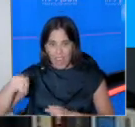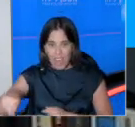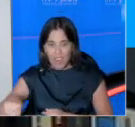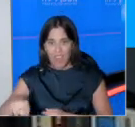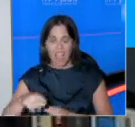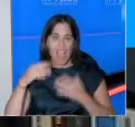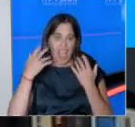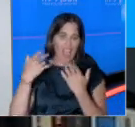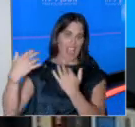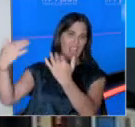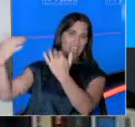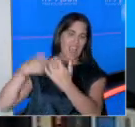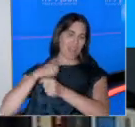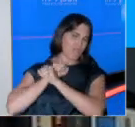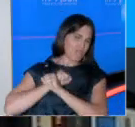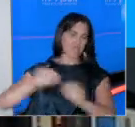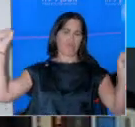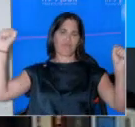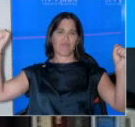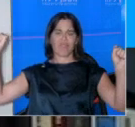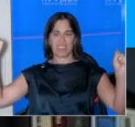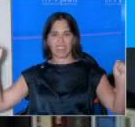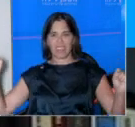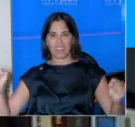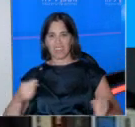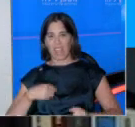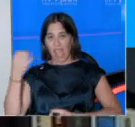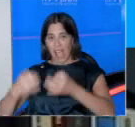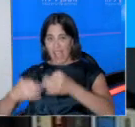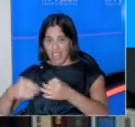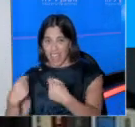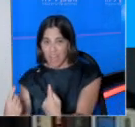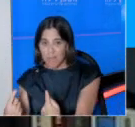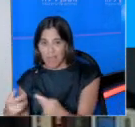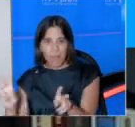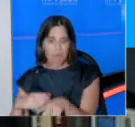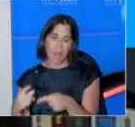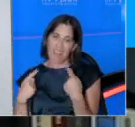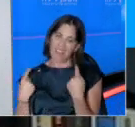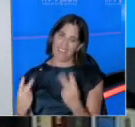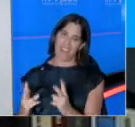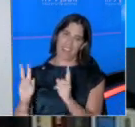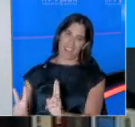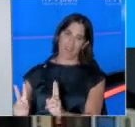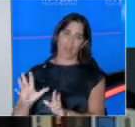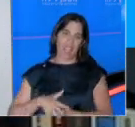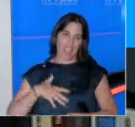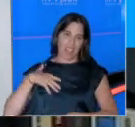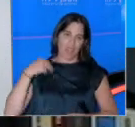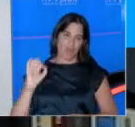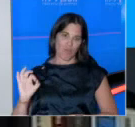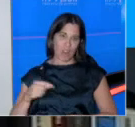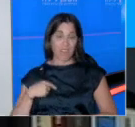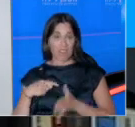הקהל האיראני פשוט מתפוצץ, השחקנים בעצמם לא יכולים לעצור את ההתרגשות, וזה רק